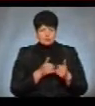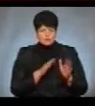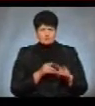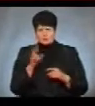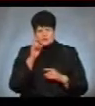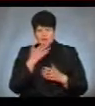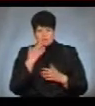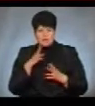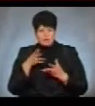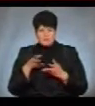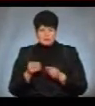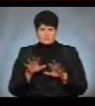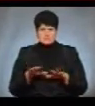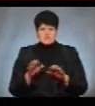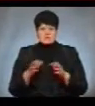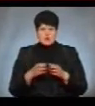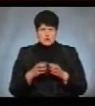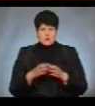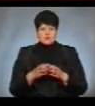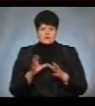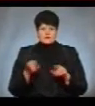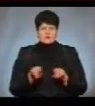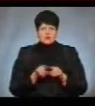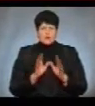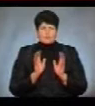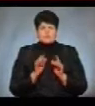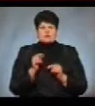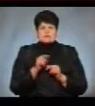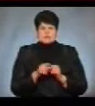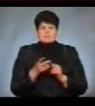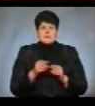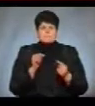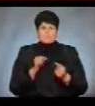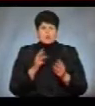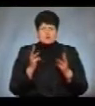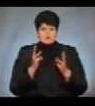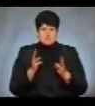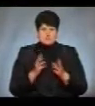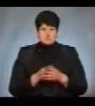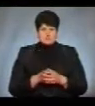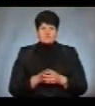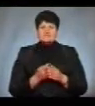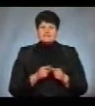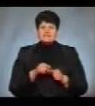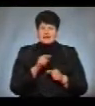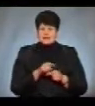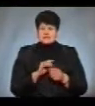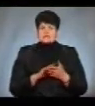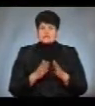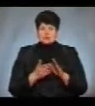має впливу. Тут місцева громада все одно опікується тим, яка протипожежна безпека. Ну, в даній ситуації